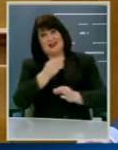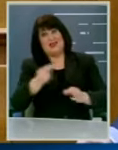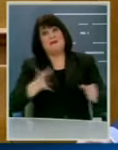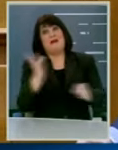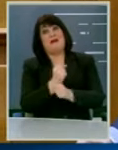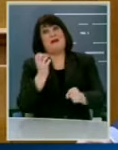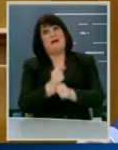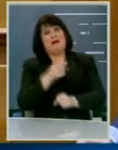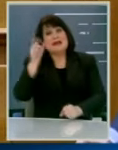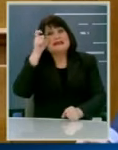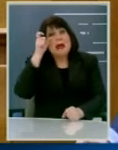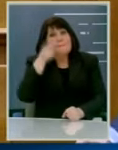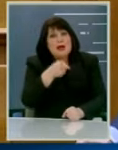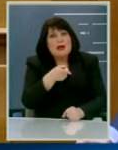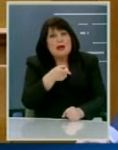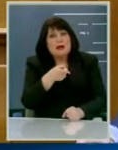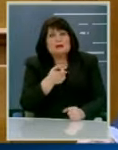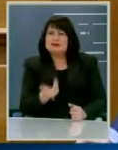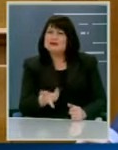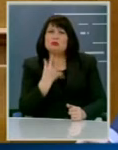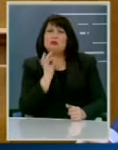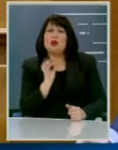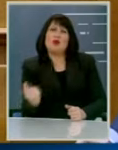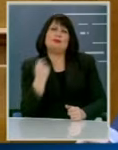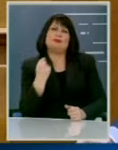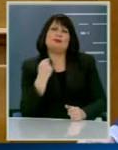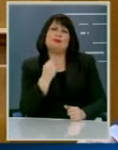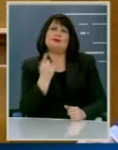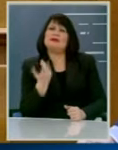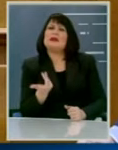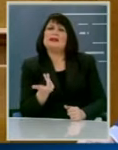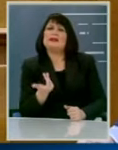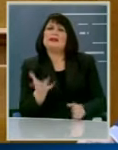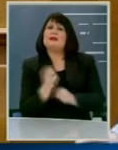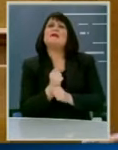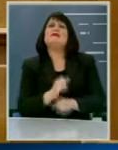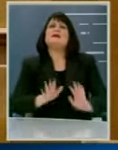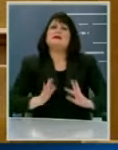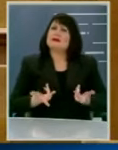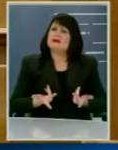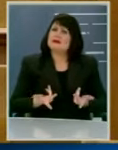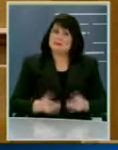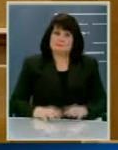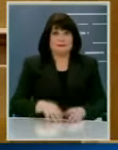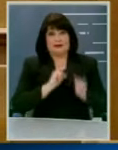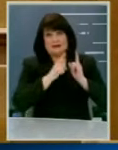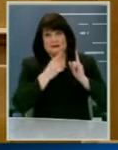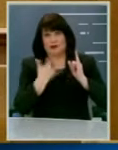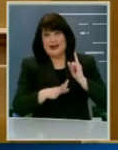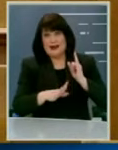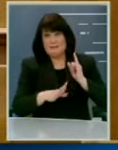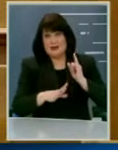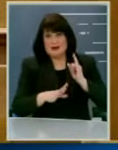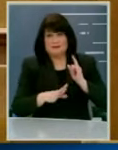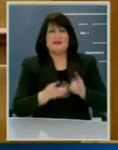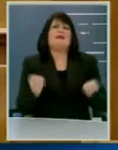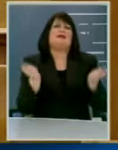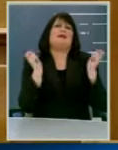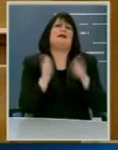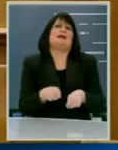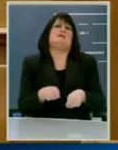Σαμαρά. Γιατί όμως δεν καταφέρατε να πιάσετε τους στόχους, ξέρετε γιατί? Γιατί είχατε συμφωνήσει σε ένα αδύνατο